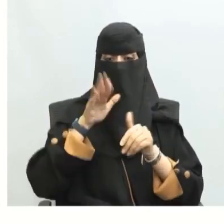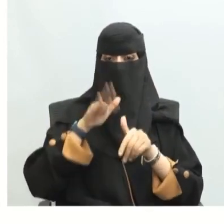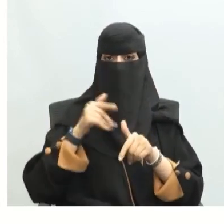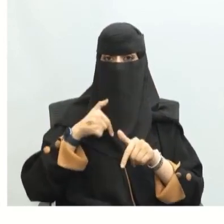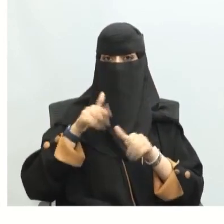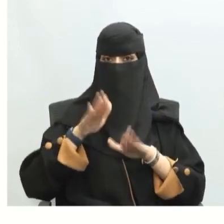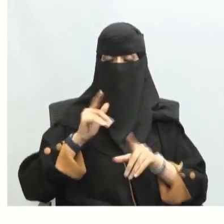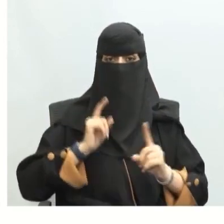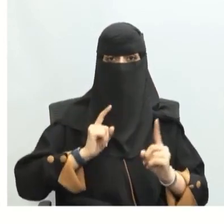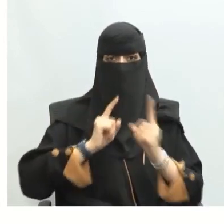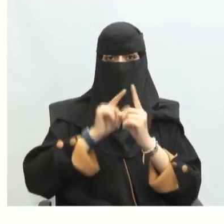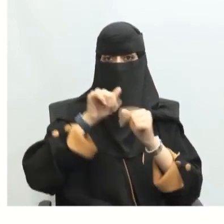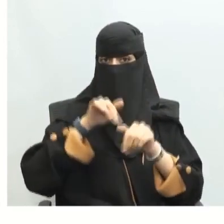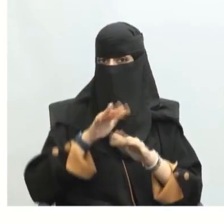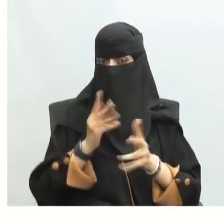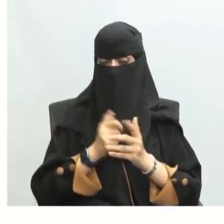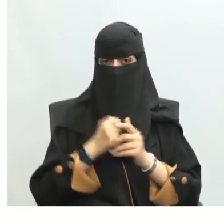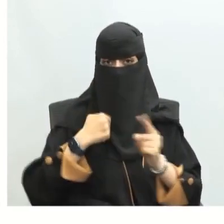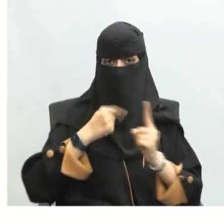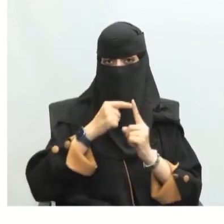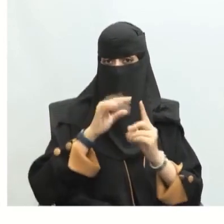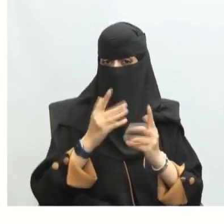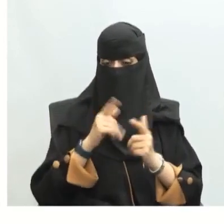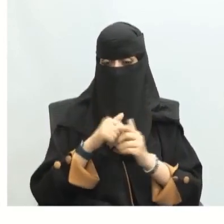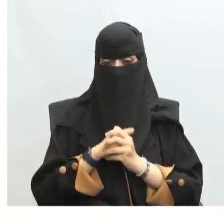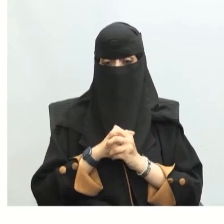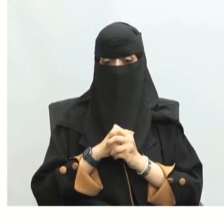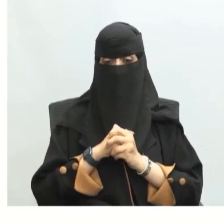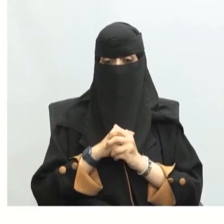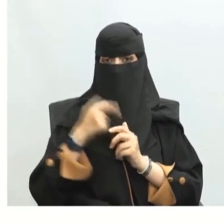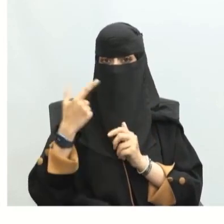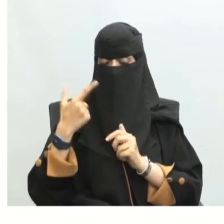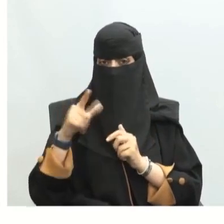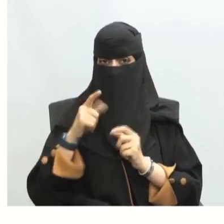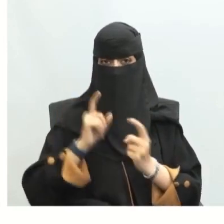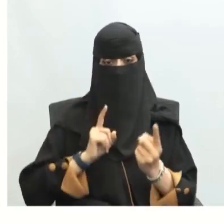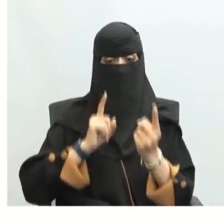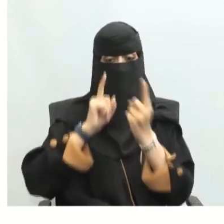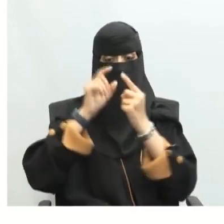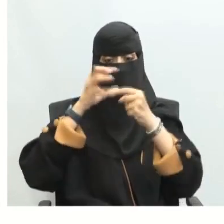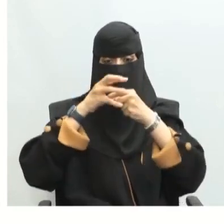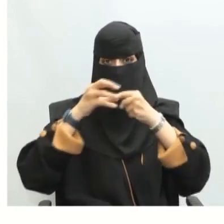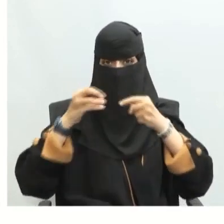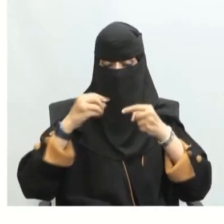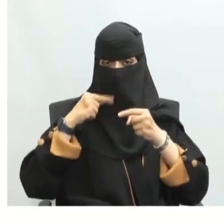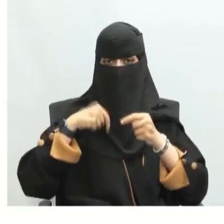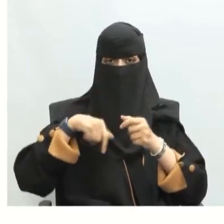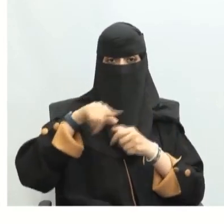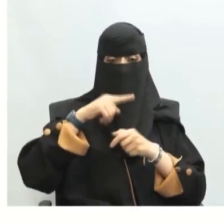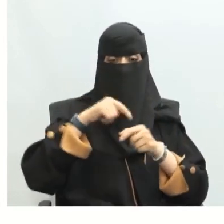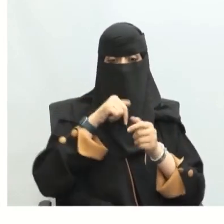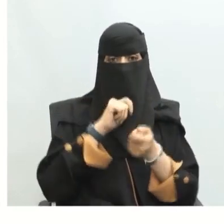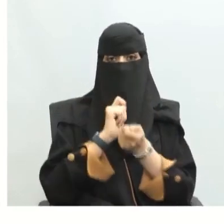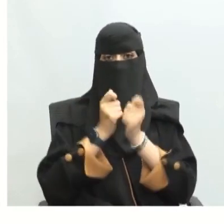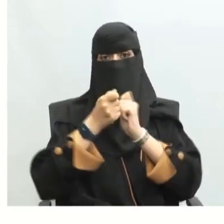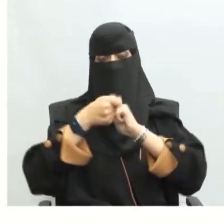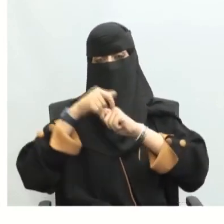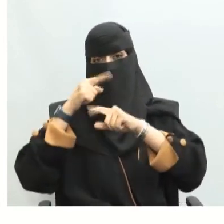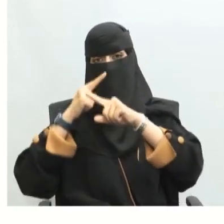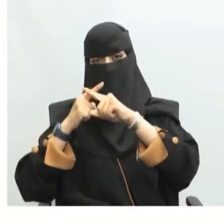اهداف الحوار الوطني احسنتم من اهداف الحوار الوطني تصحيح المواقف السلبيه